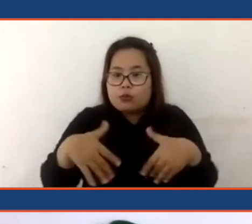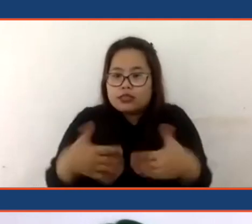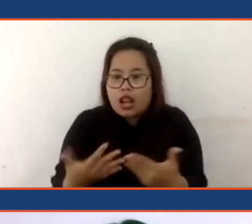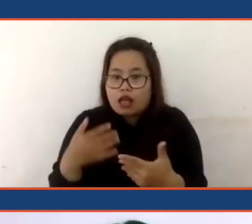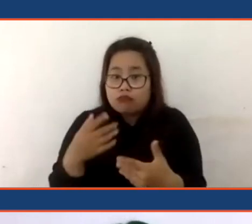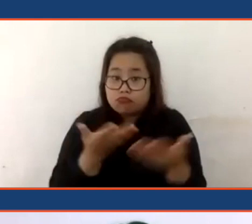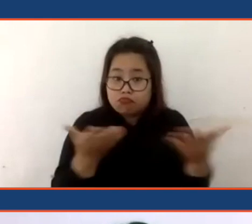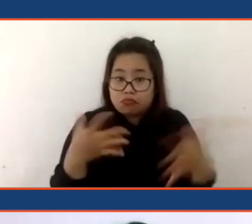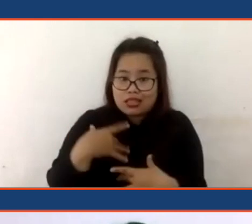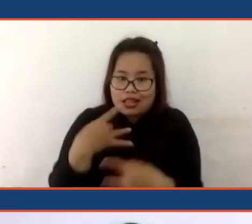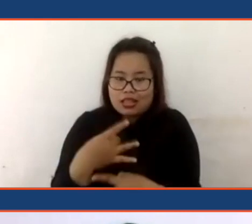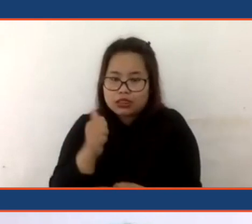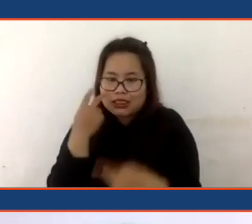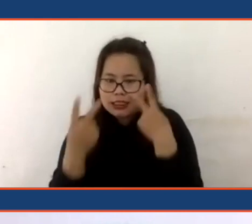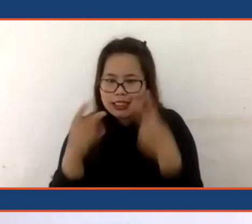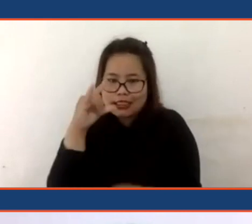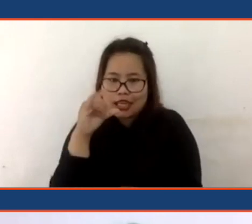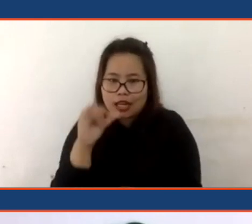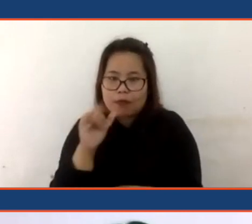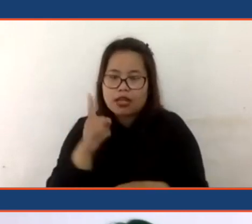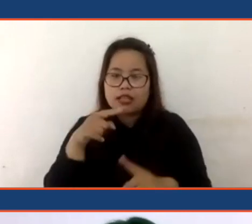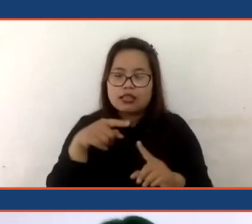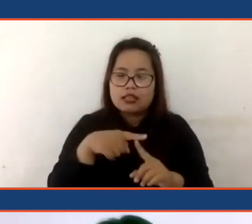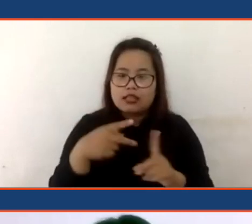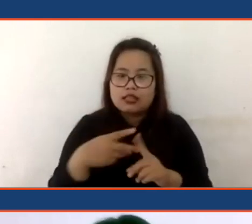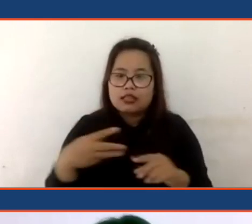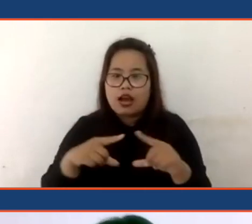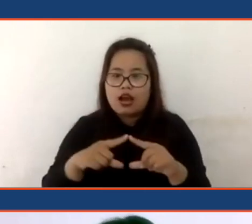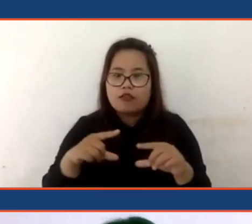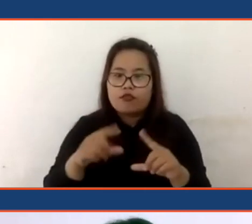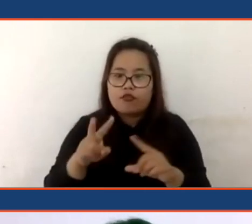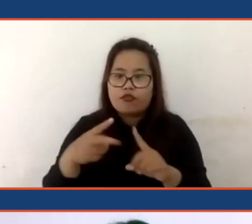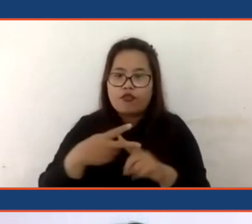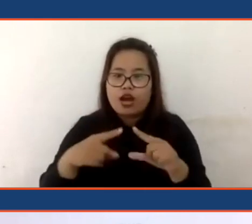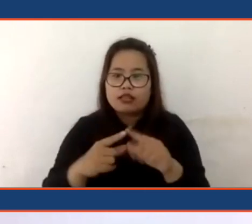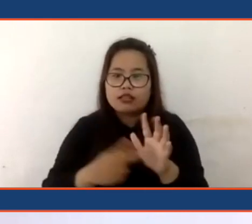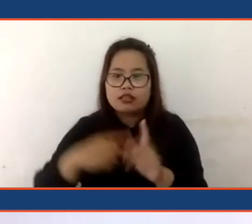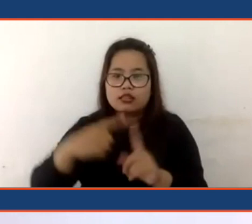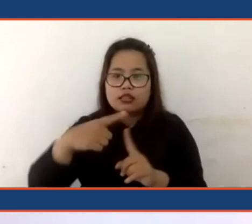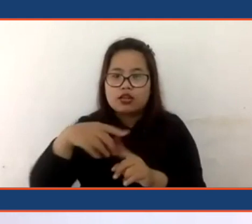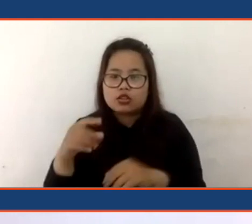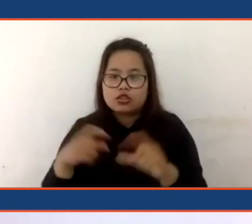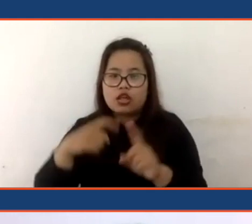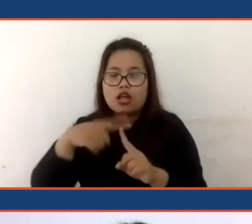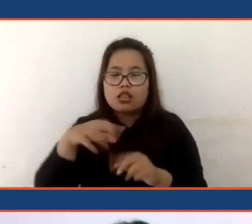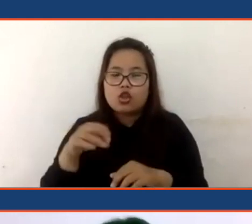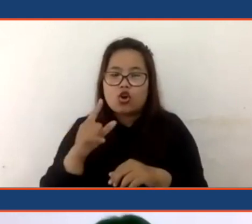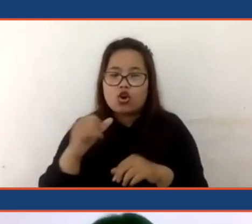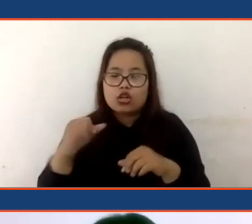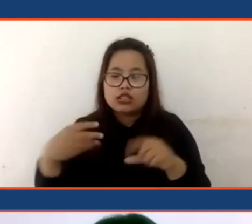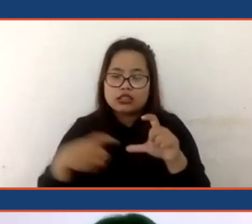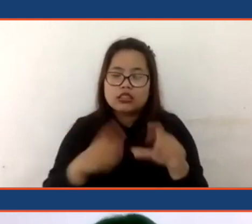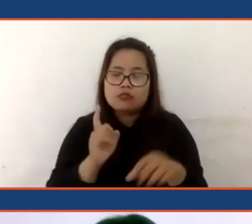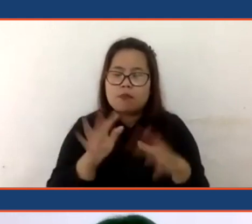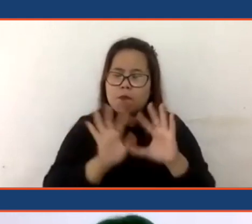Bisa dicek di ig-nya ada di advantime Stories atau di youtube.com Stories karena sudah banyak cita-cita yang kami kembangkan di situ